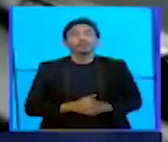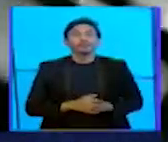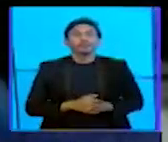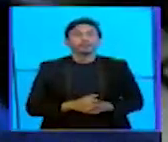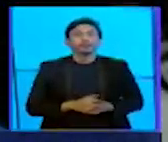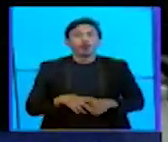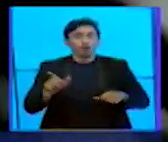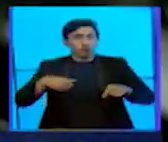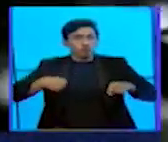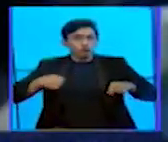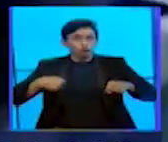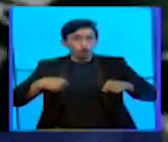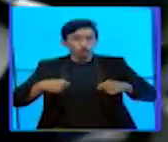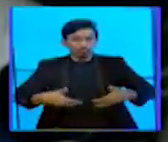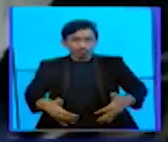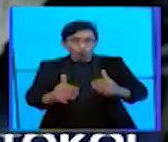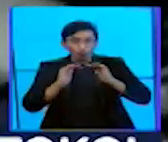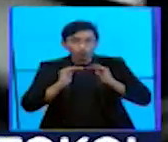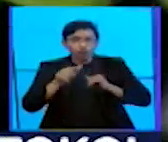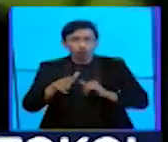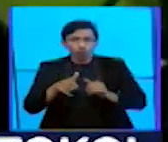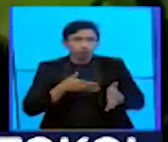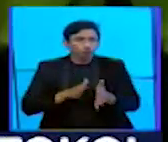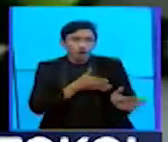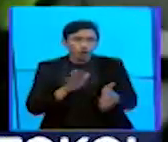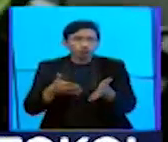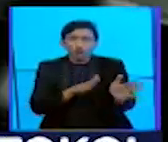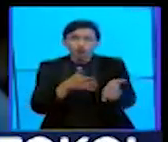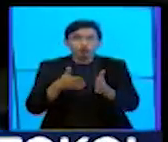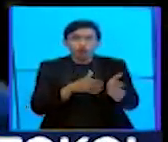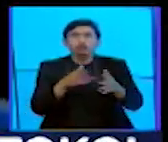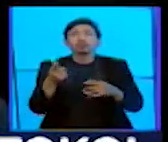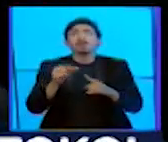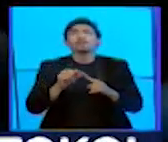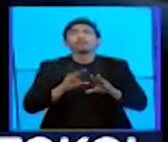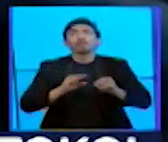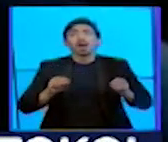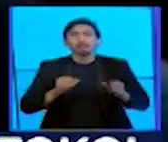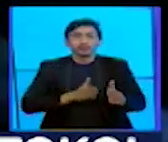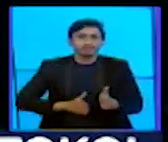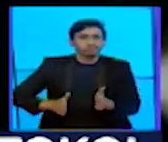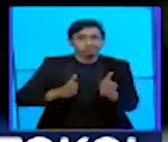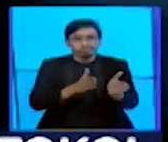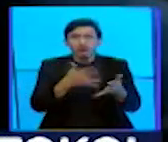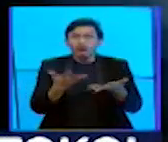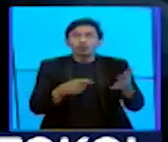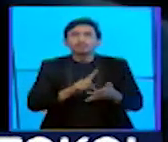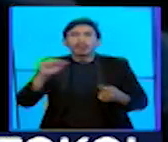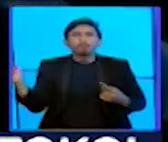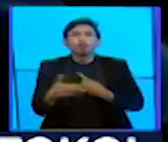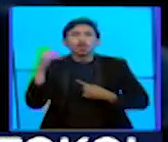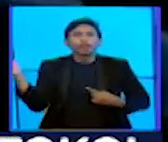Seorang pengendara motor sport terlibat aksi kejar-kejaran hingga akhirnya ditindak petugas Patwal Direktorat Lalu Lintas Polda Metro Jaya. Karena